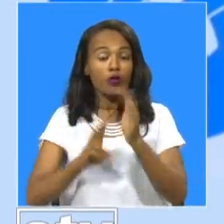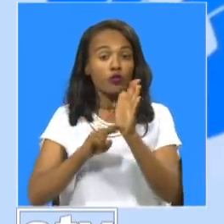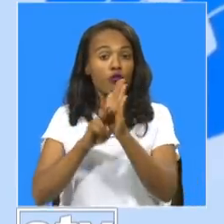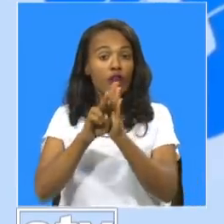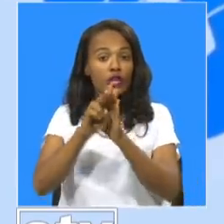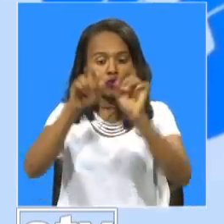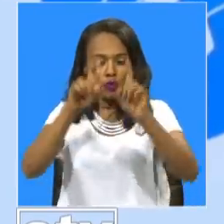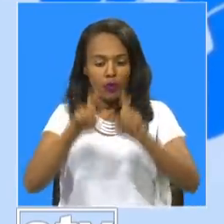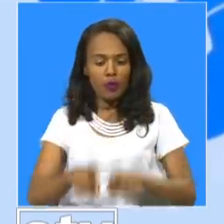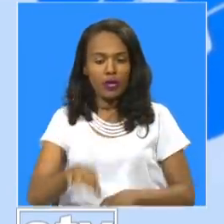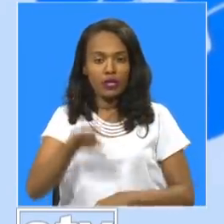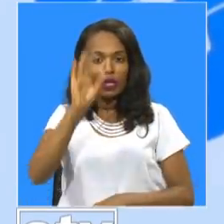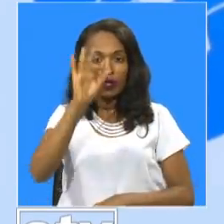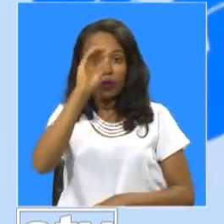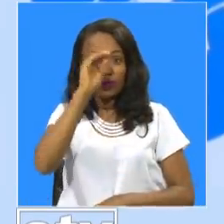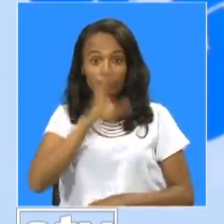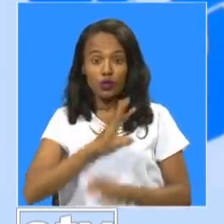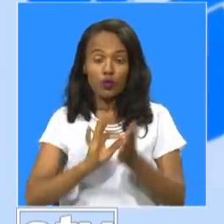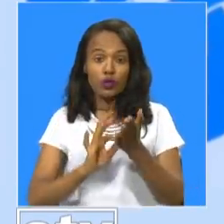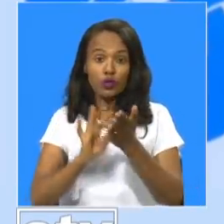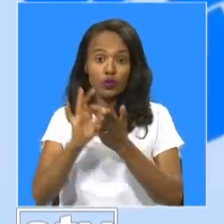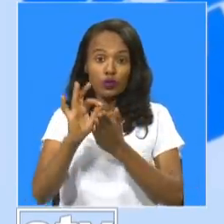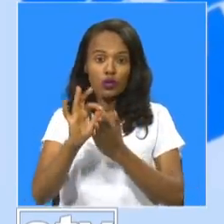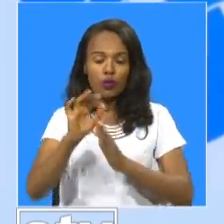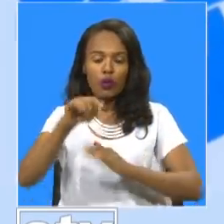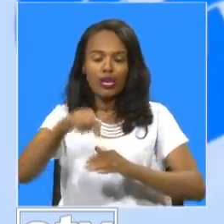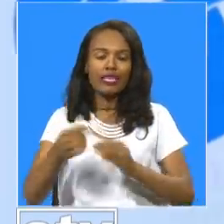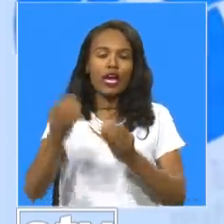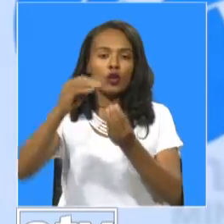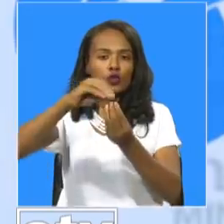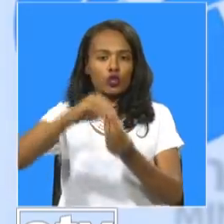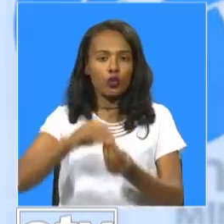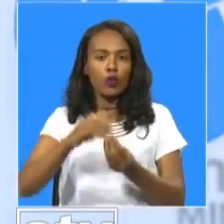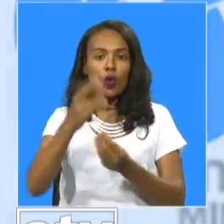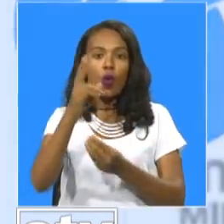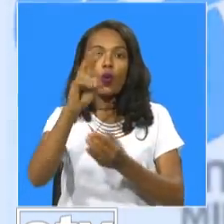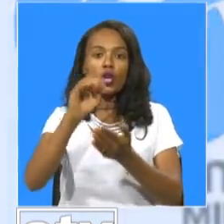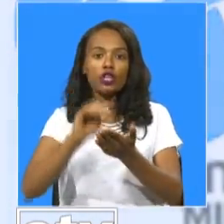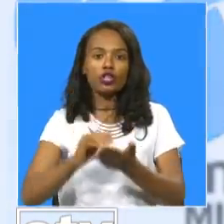ቫይረሱ በምርመራ የተገኘባቸው ሰዎች ቁጥር ደግሞ የዛሬውን ጨምሮ